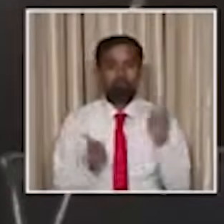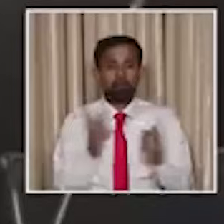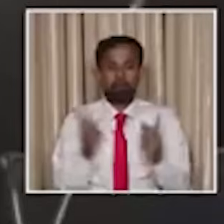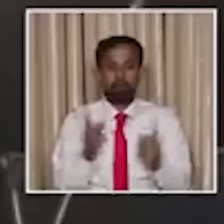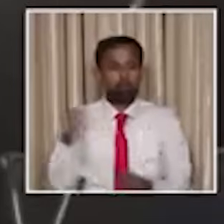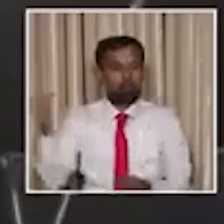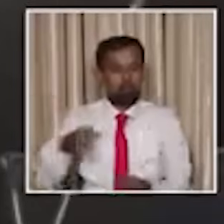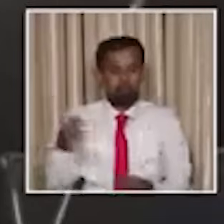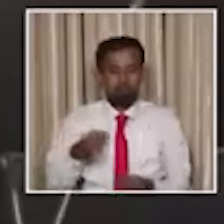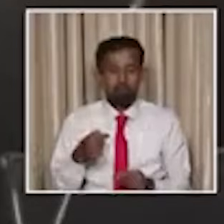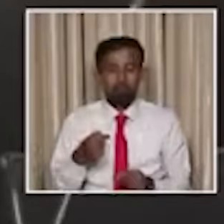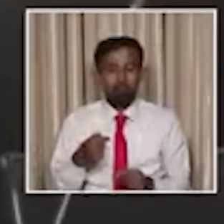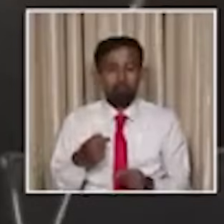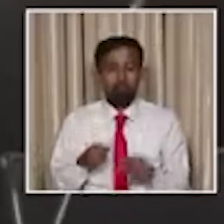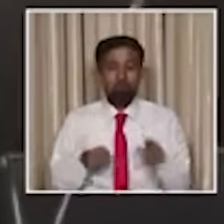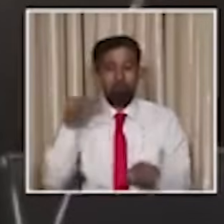போல இன்னும் பல